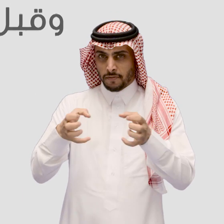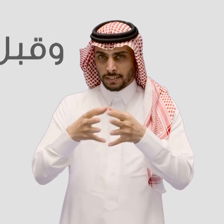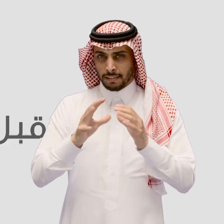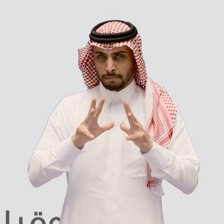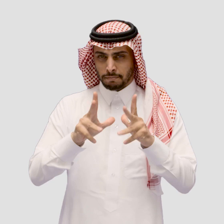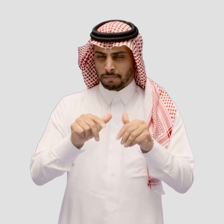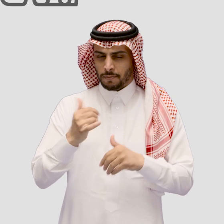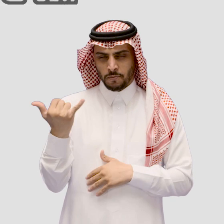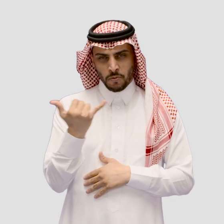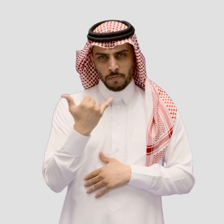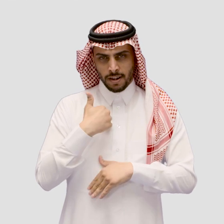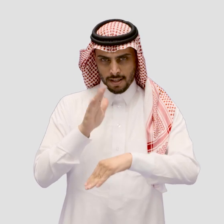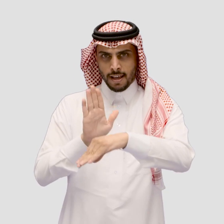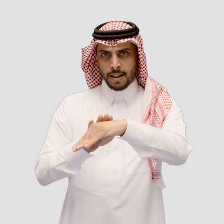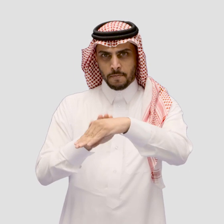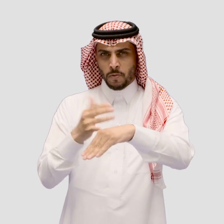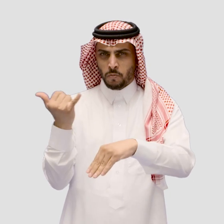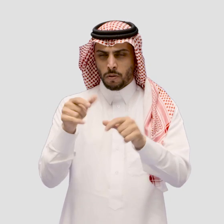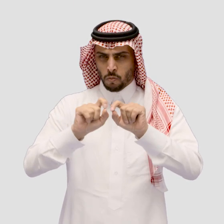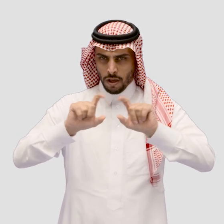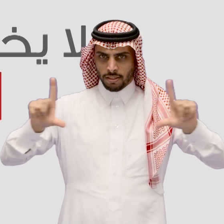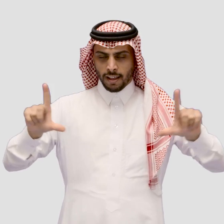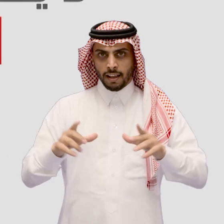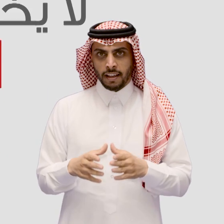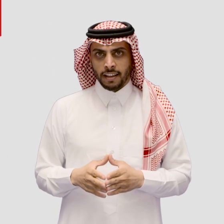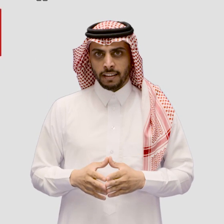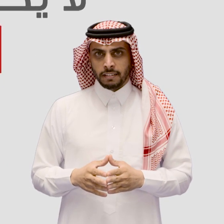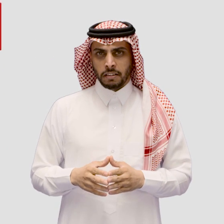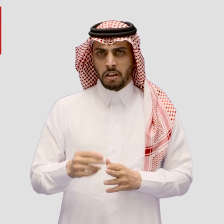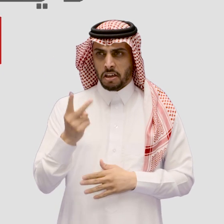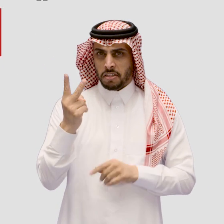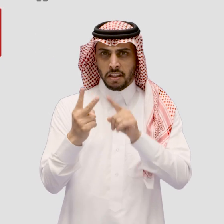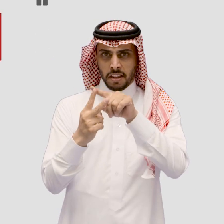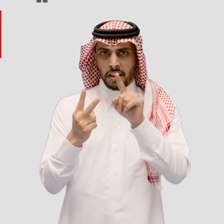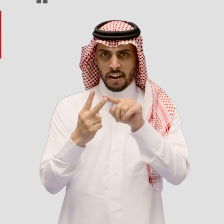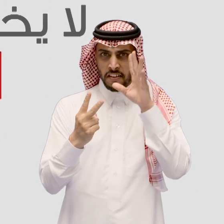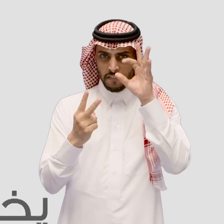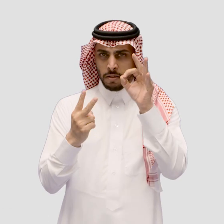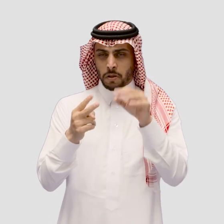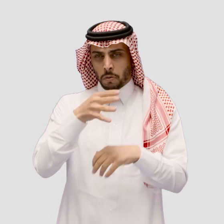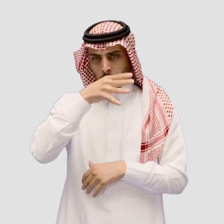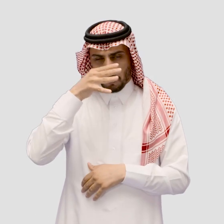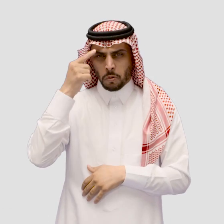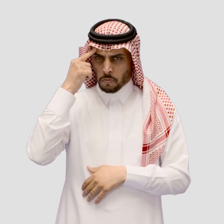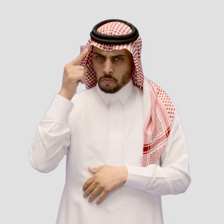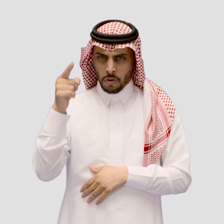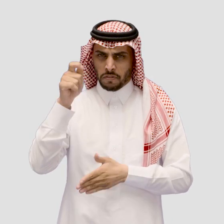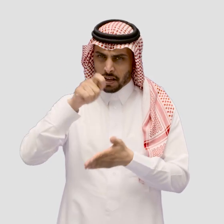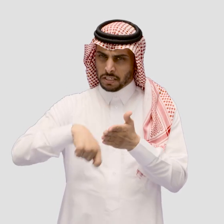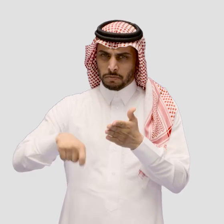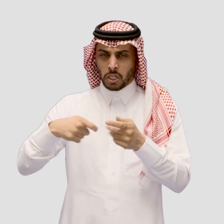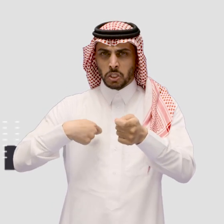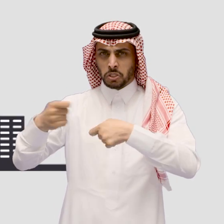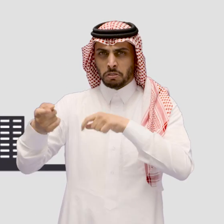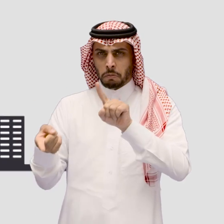التفاصيل، هناك أمر بحاجة إلى توضيح. لا يختلف عاقلان على أن المخدرات انتقلت من كونها